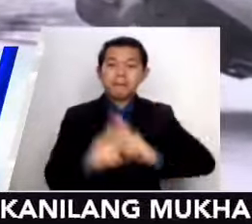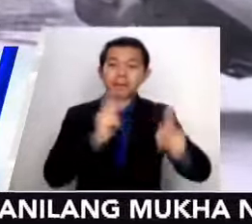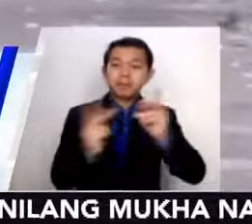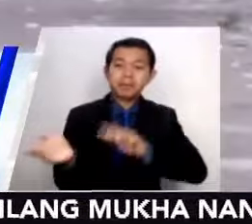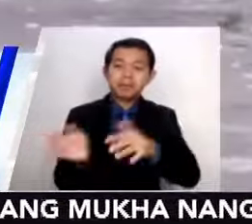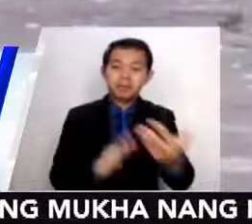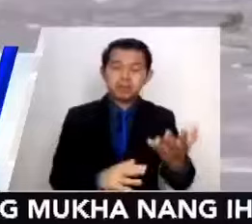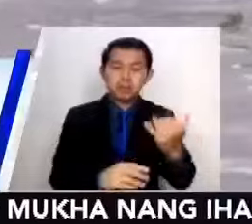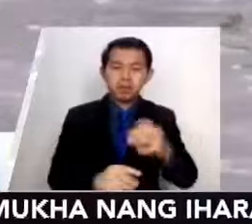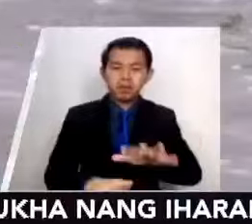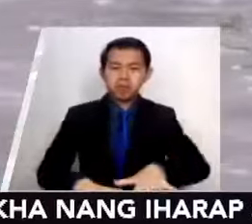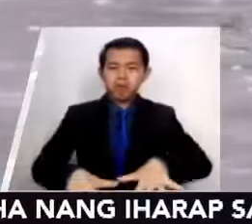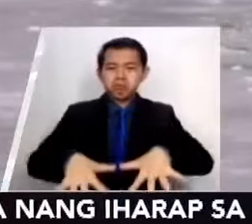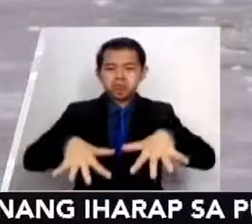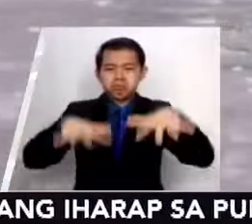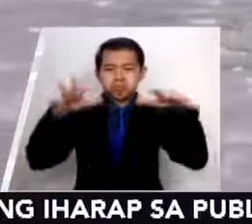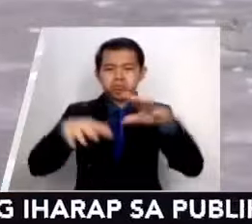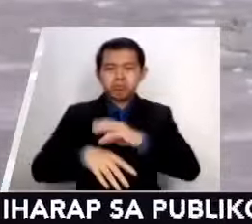at pagguho ng lupa.